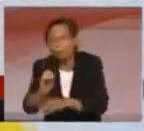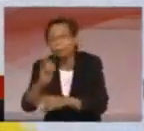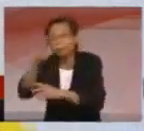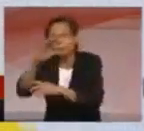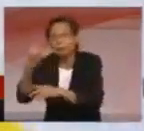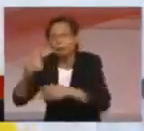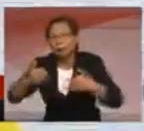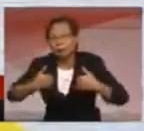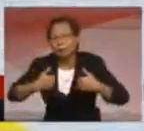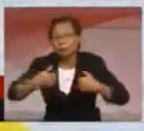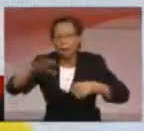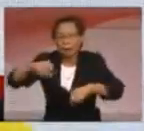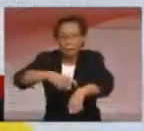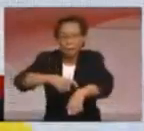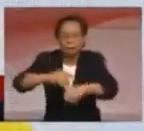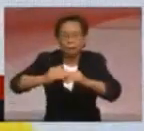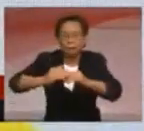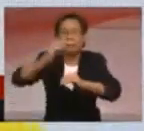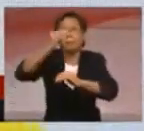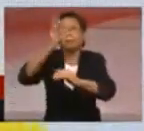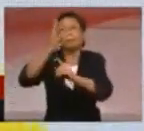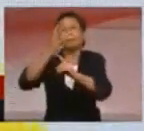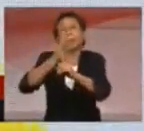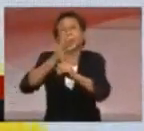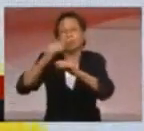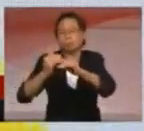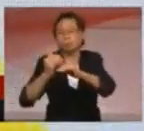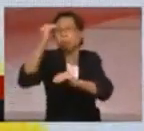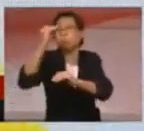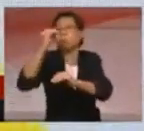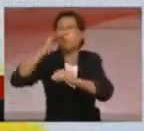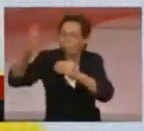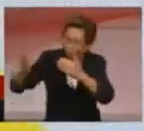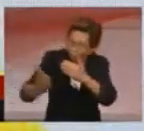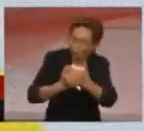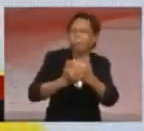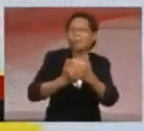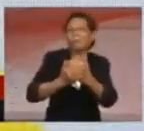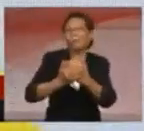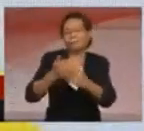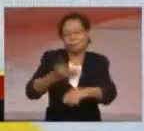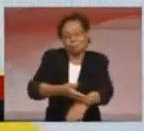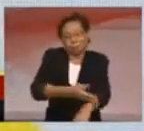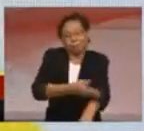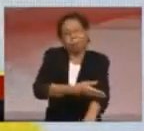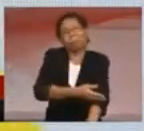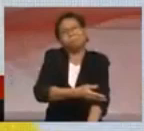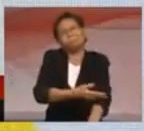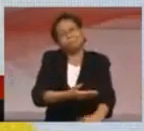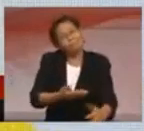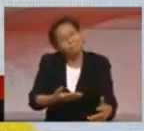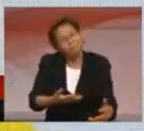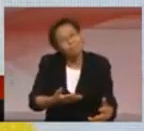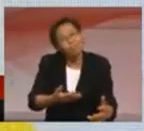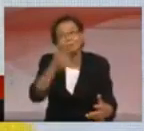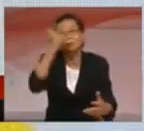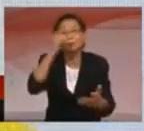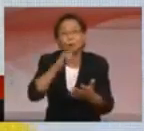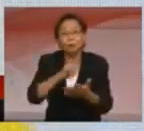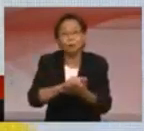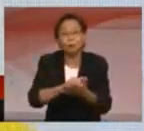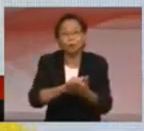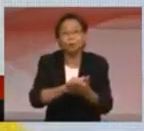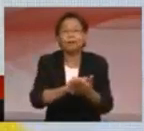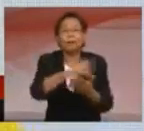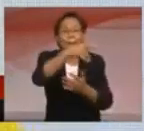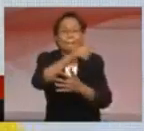akan mengambil tempoh lebih 6 bulan untuk kembali pulih. Dan sehubungan itu, melalui